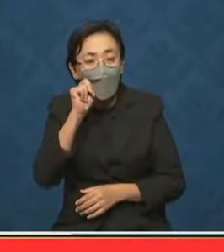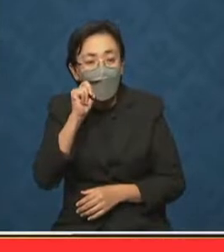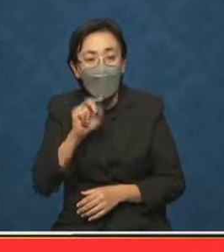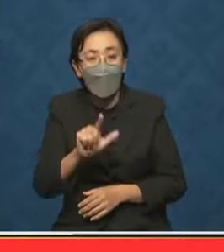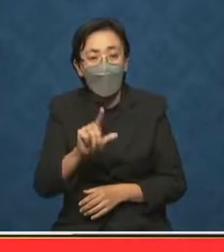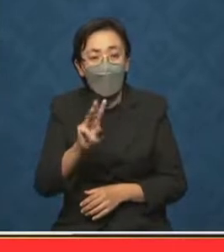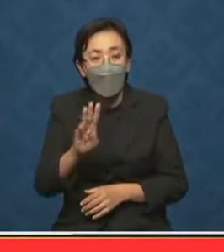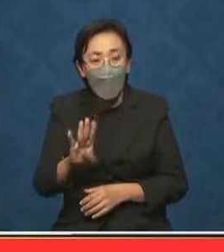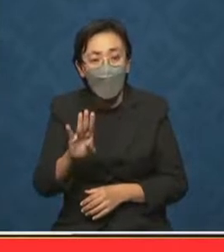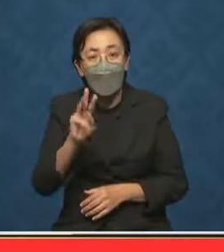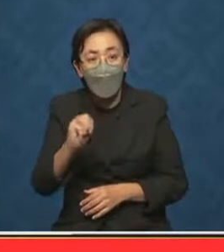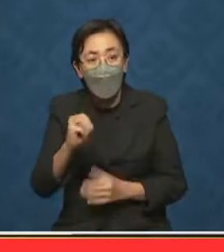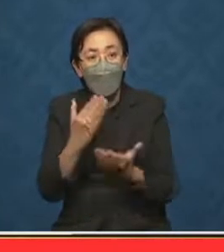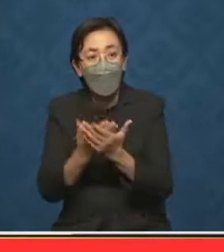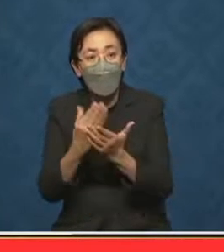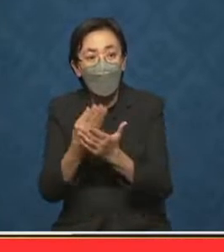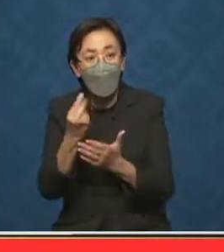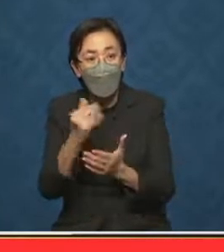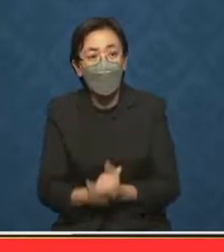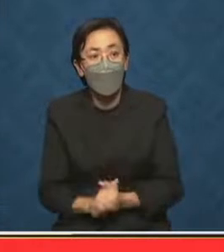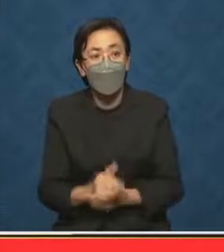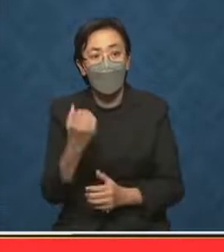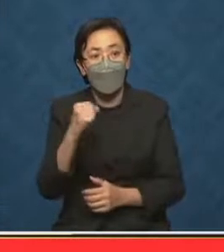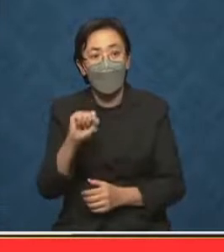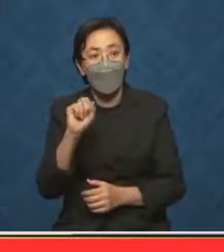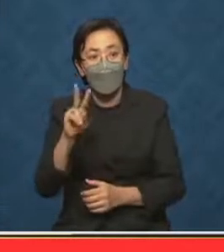าเมตรละ 12 บาท 73 สตัง